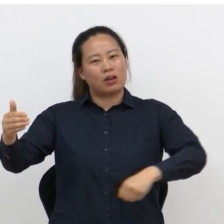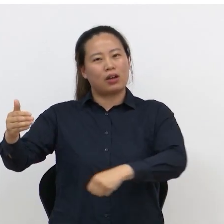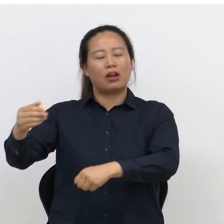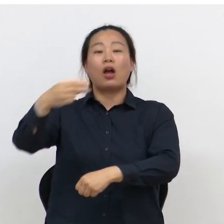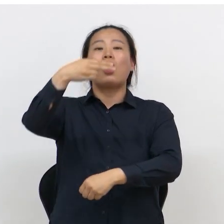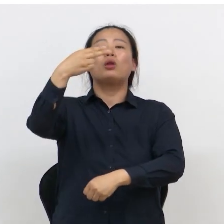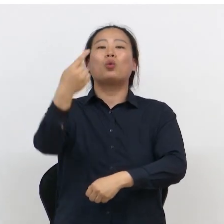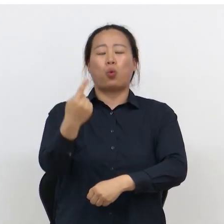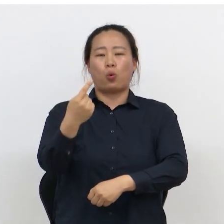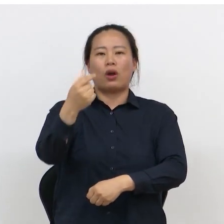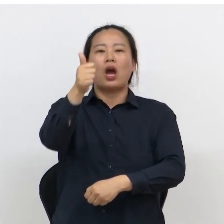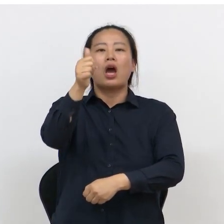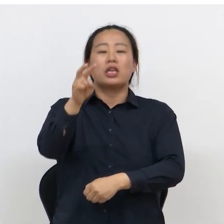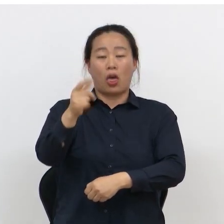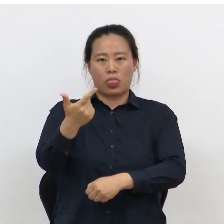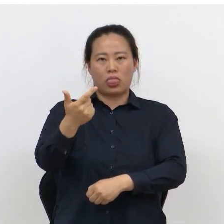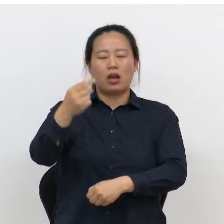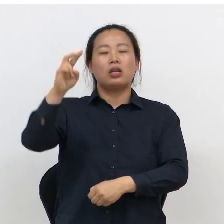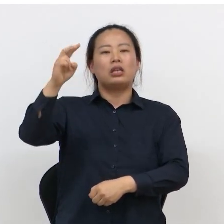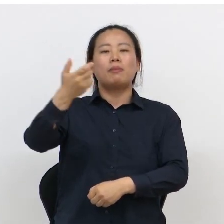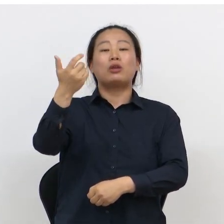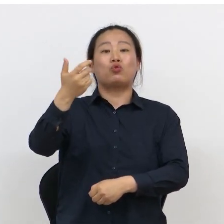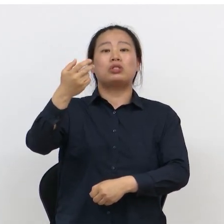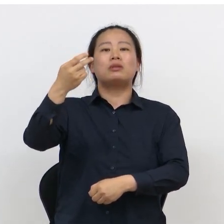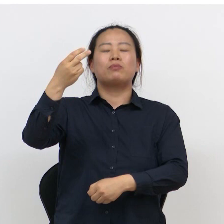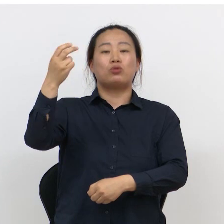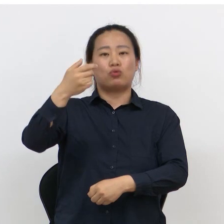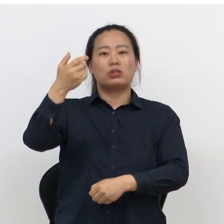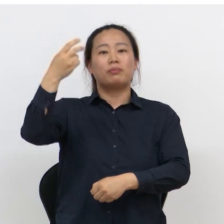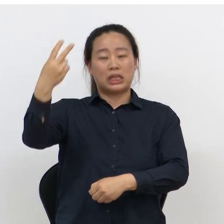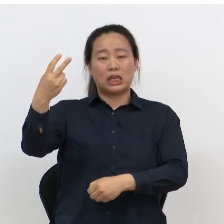자, 이 현이 초당 262회 진동하고 있습니다.